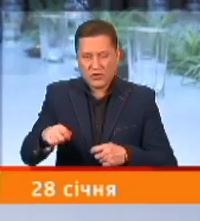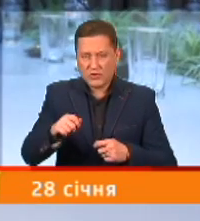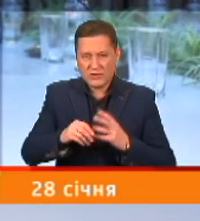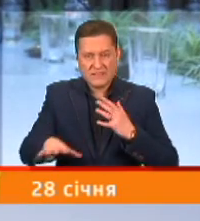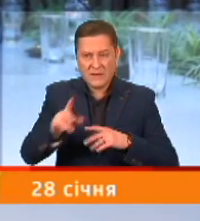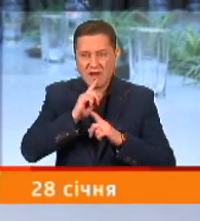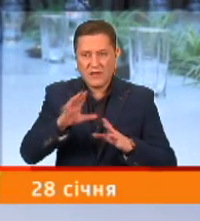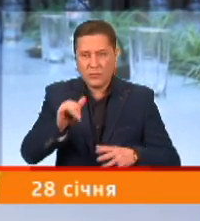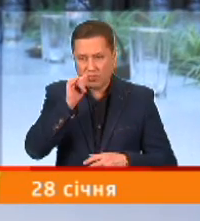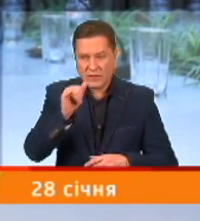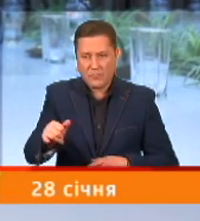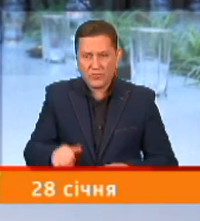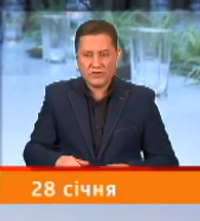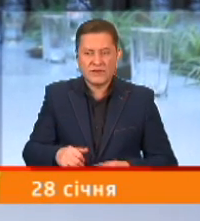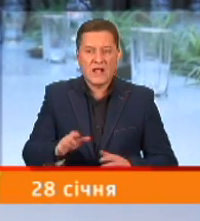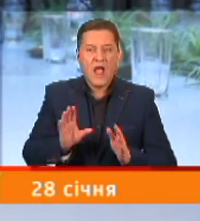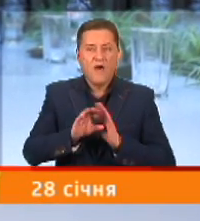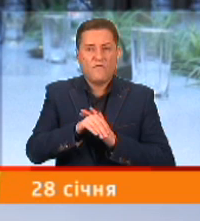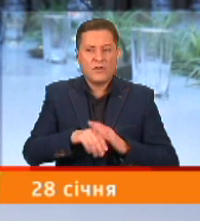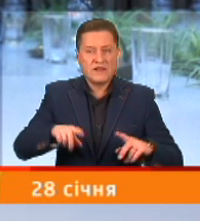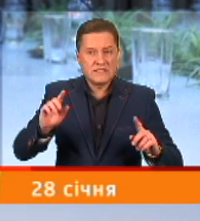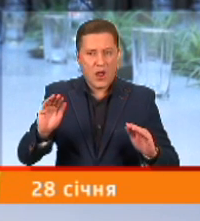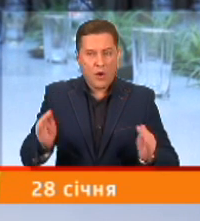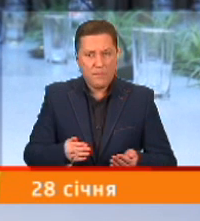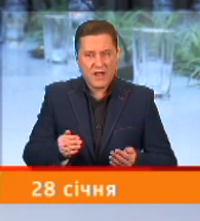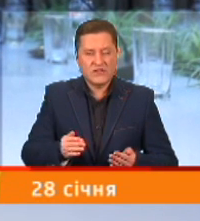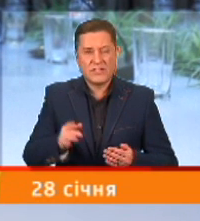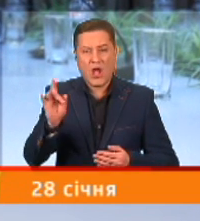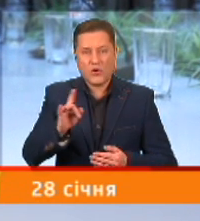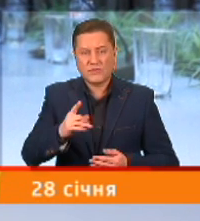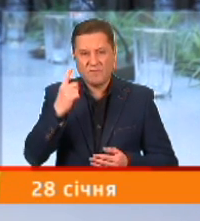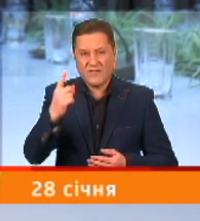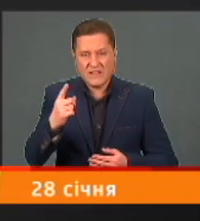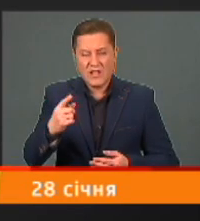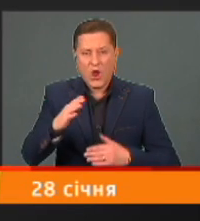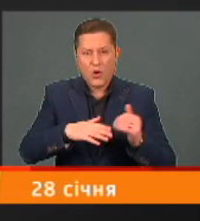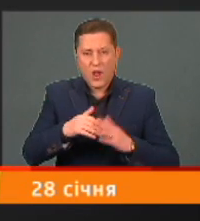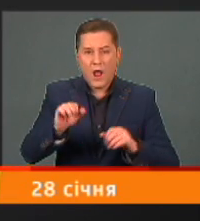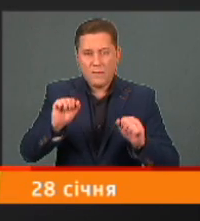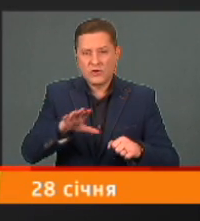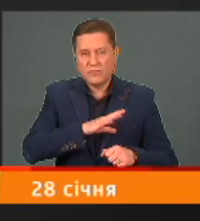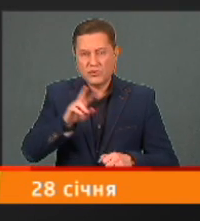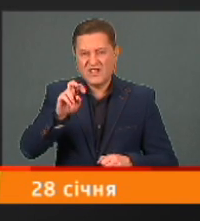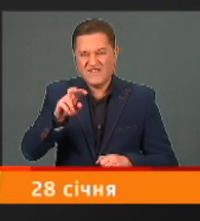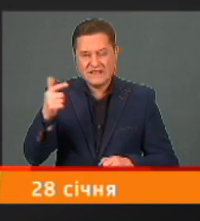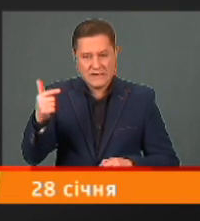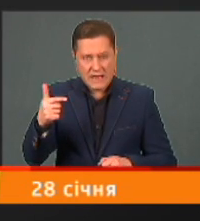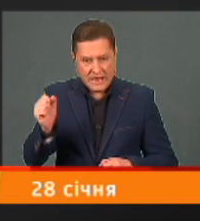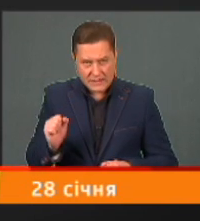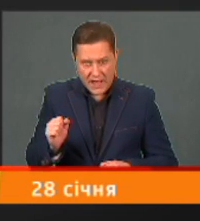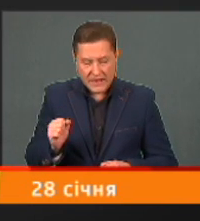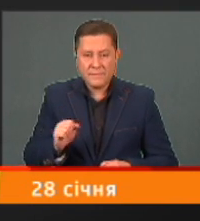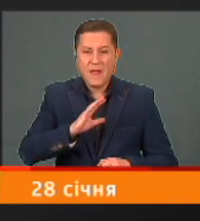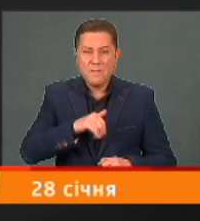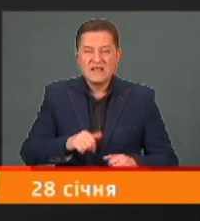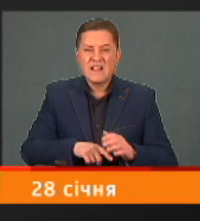допущені. І вводиться також обмеження максимального розміру в одних руках – 200 гектарів. Схожі обмеження одразу після відкриття ринку